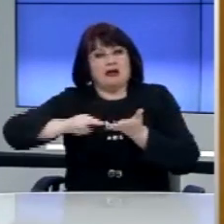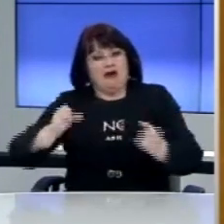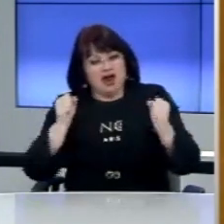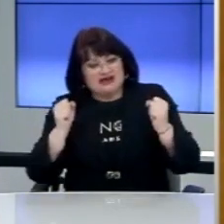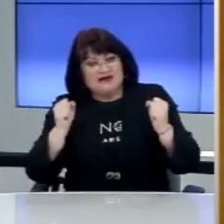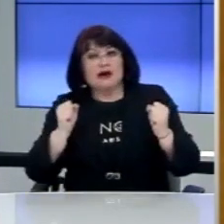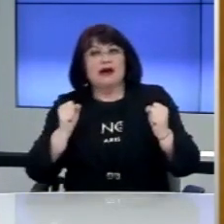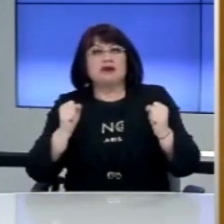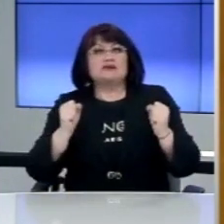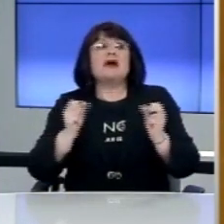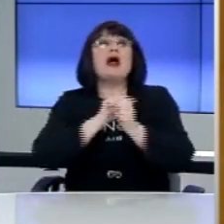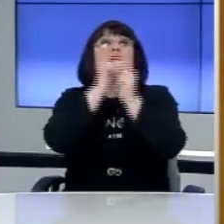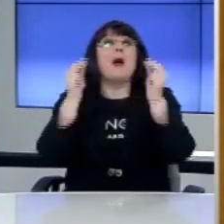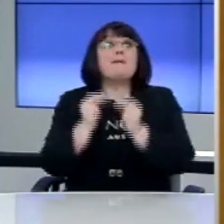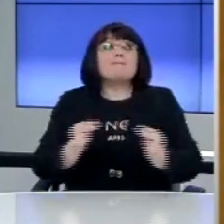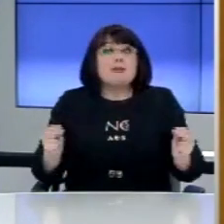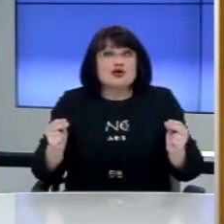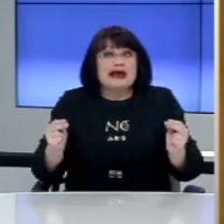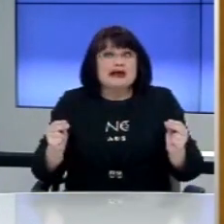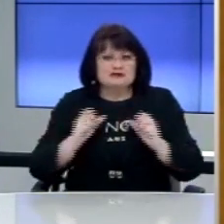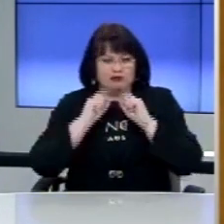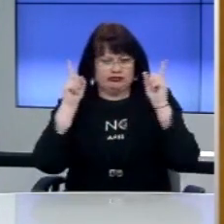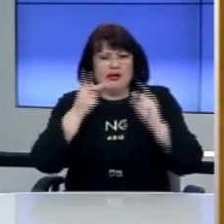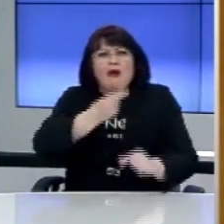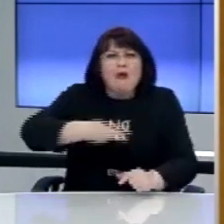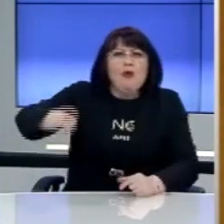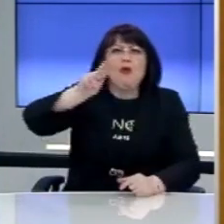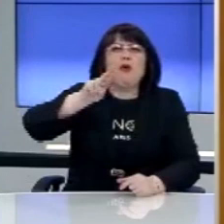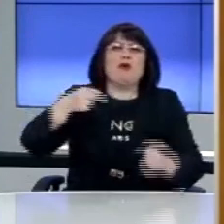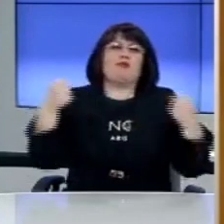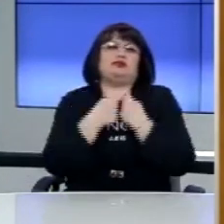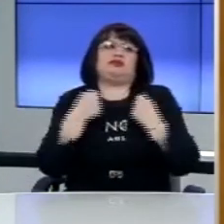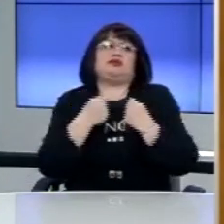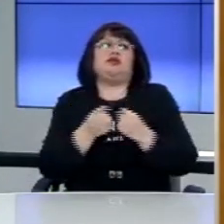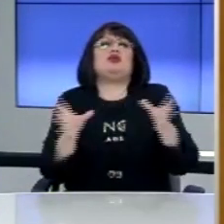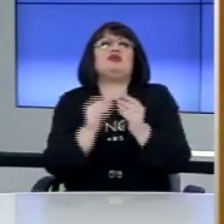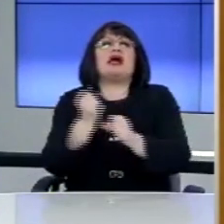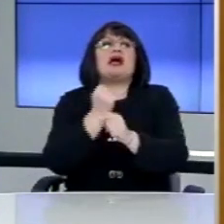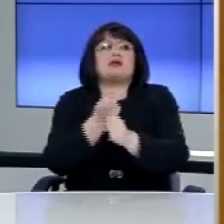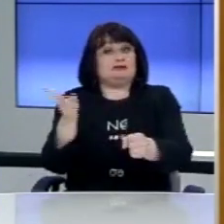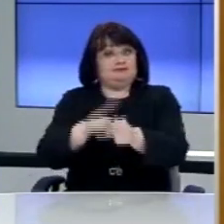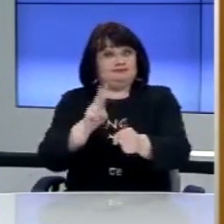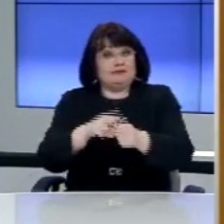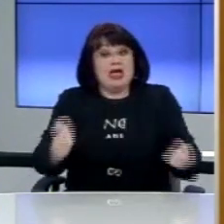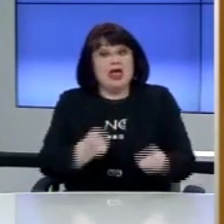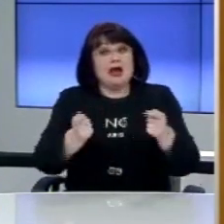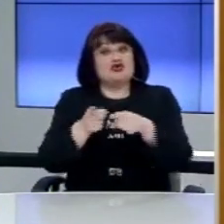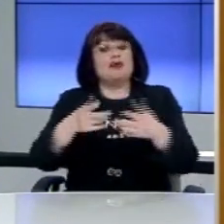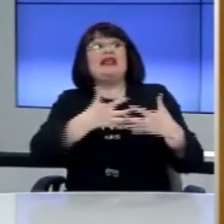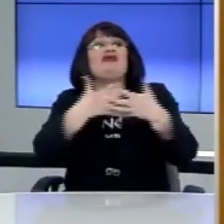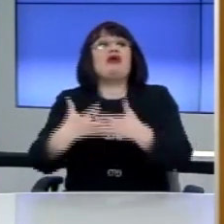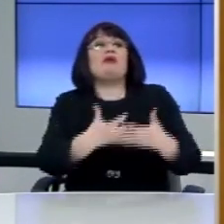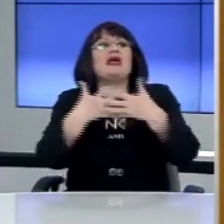που έχει οδηγήσει και σε πρωτοφανή αύξηση των εργατικών ατυχημάτων και των θανατηφόρων στη